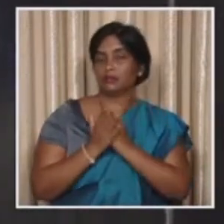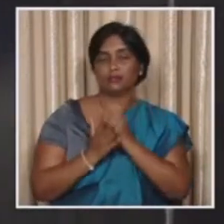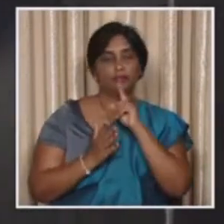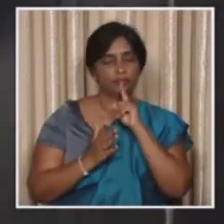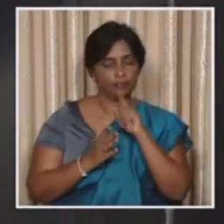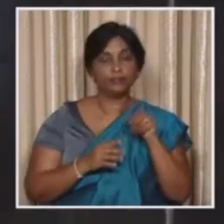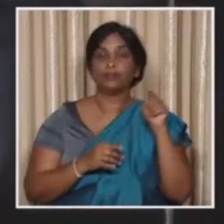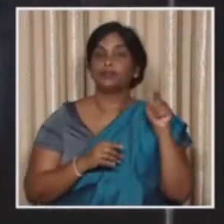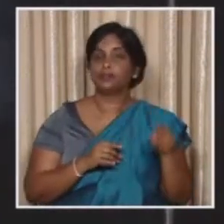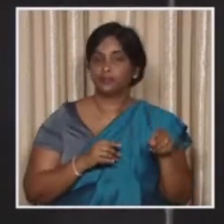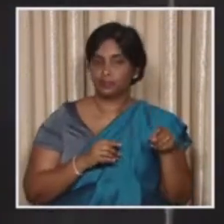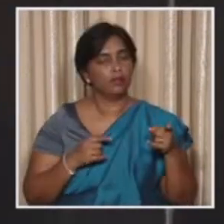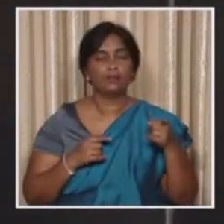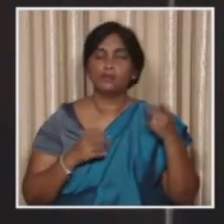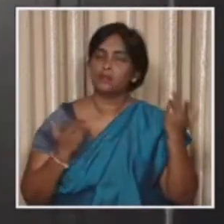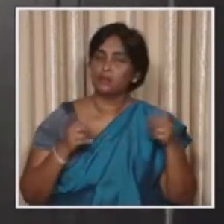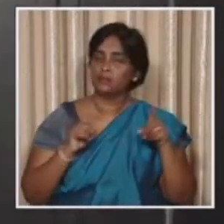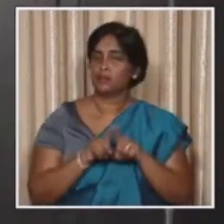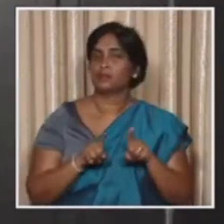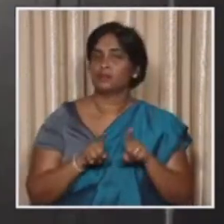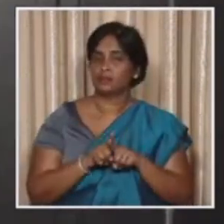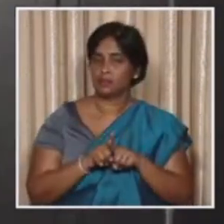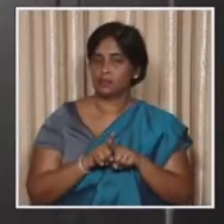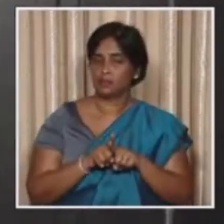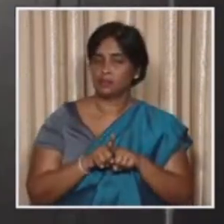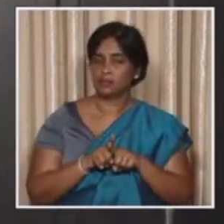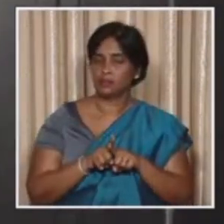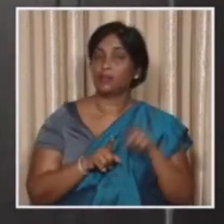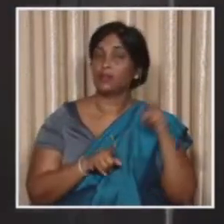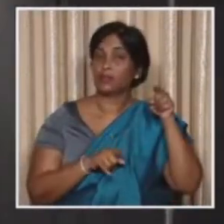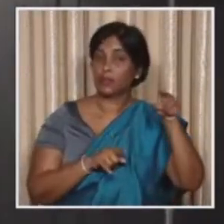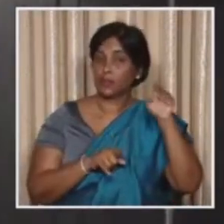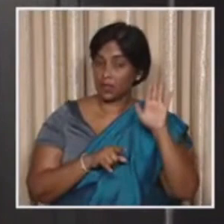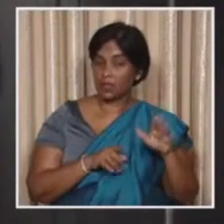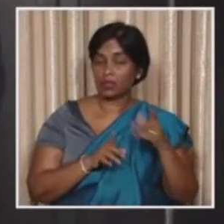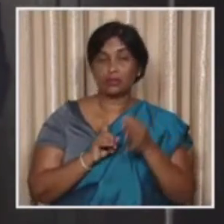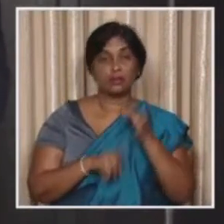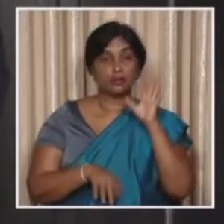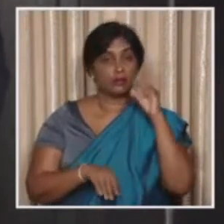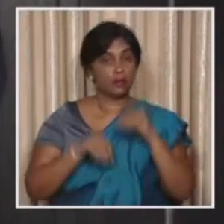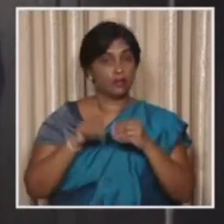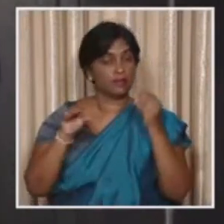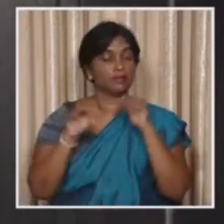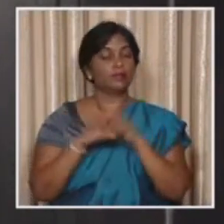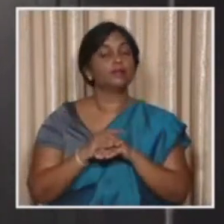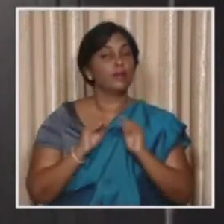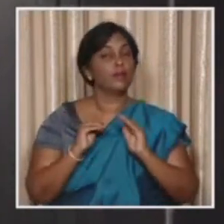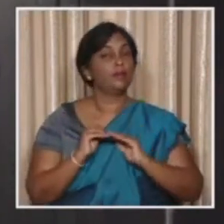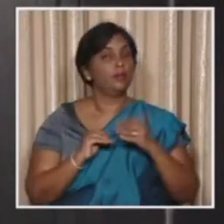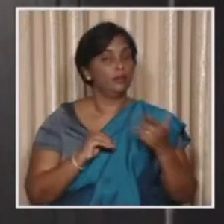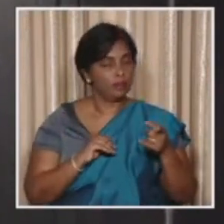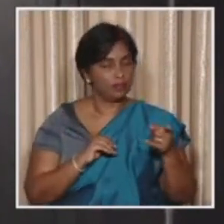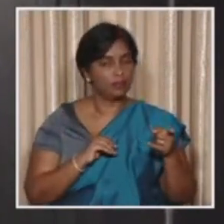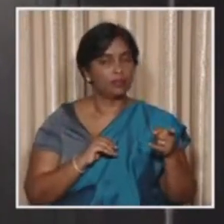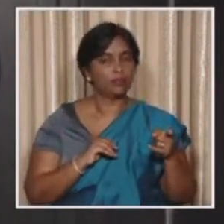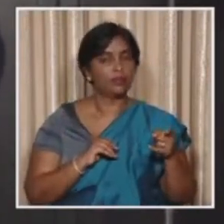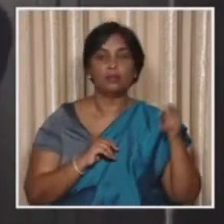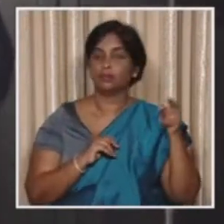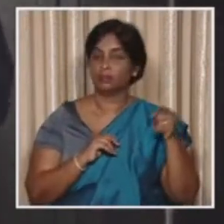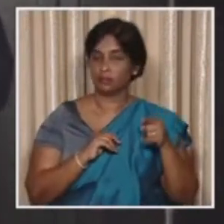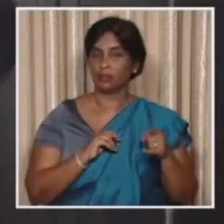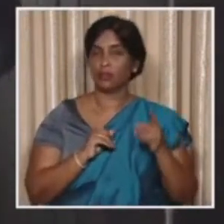முன்மொழிவு நிறைவேற்றப்பட்டதா? அவர் ஜனாதிபதியாக ஏற்ற பிறகு இல்லை, இந்த காட்டினது இந்த வறுமை